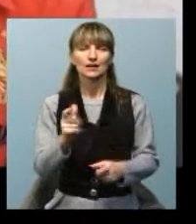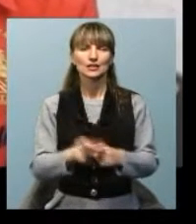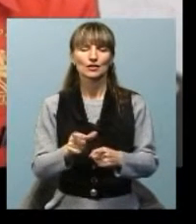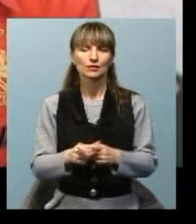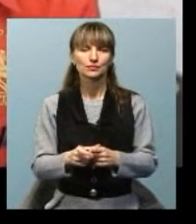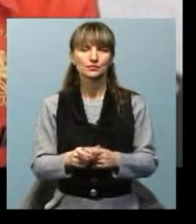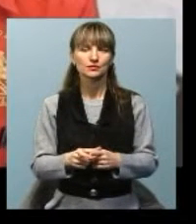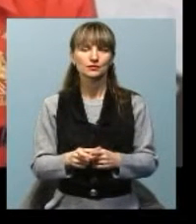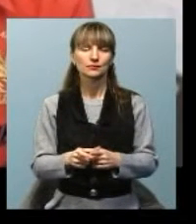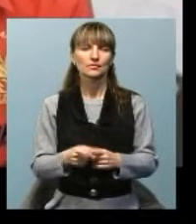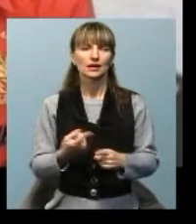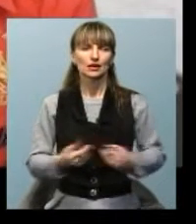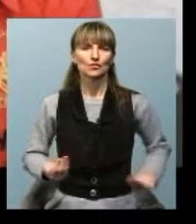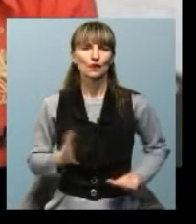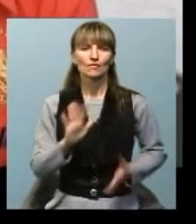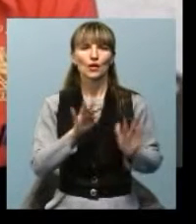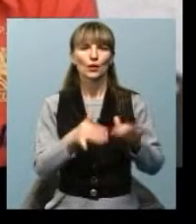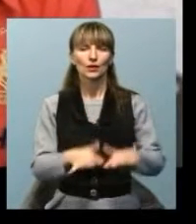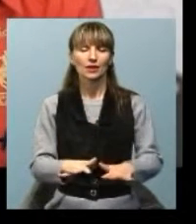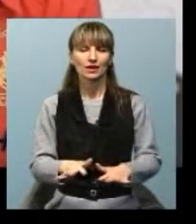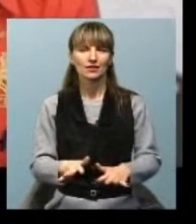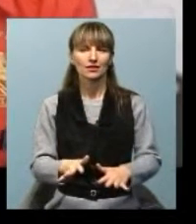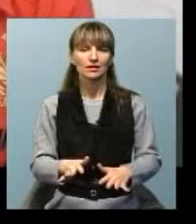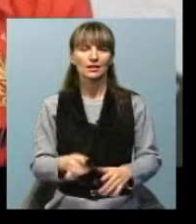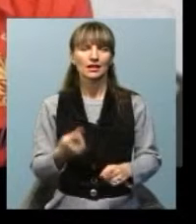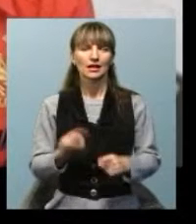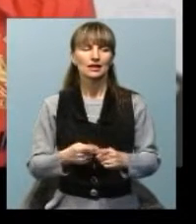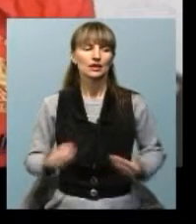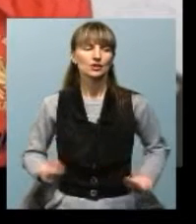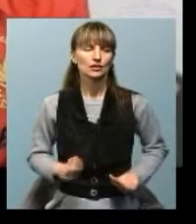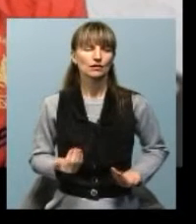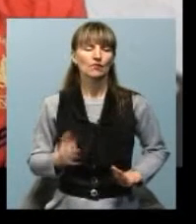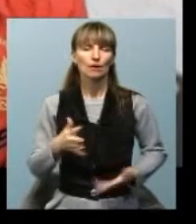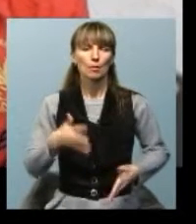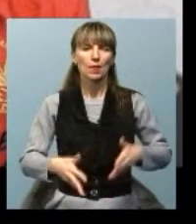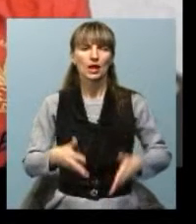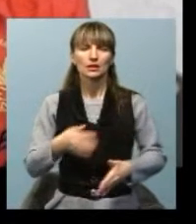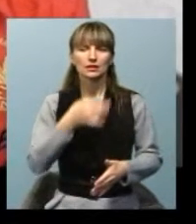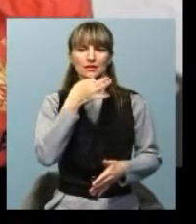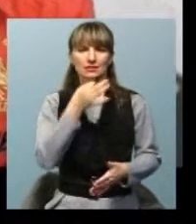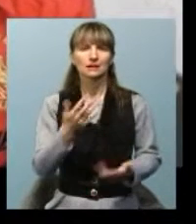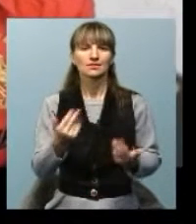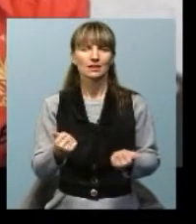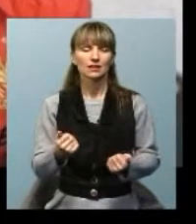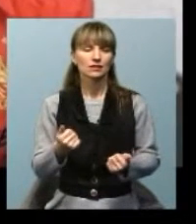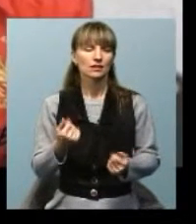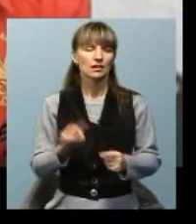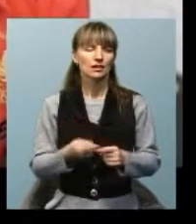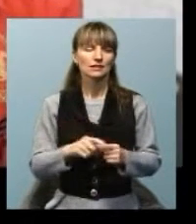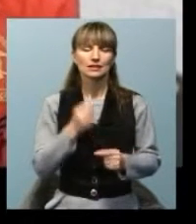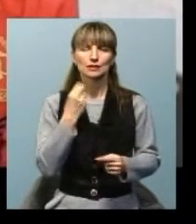живет в океане, сказала нет. Это живет в болоте, сказала да. Это